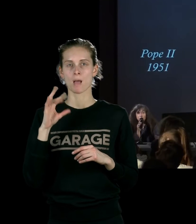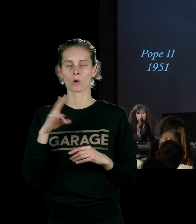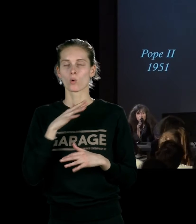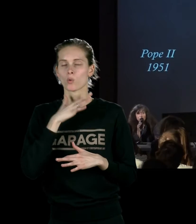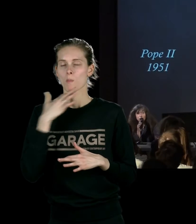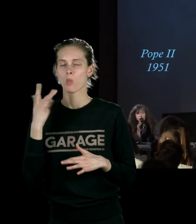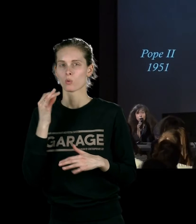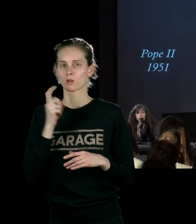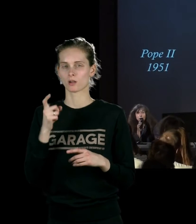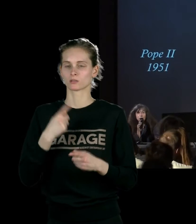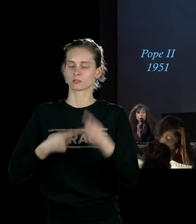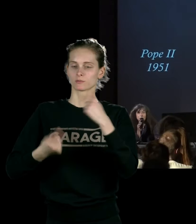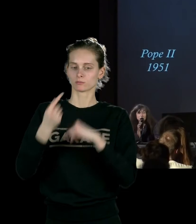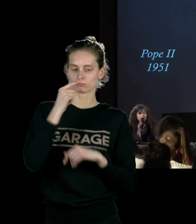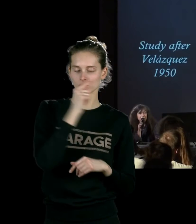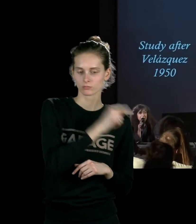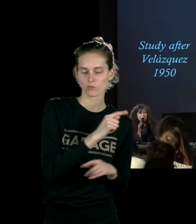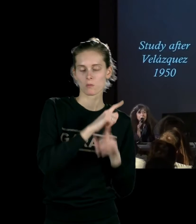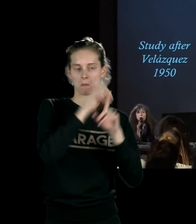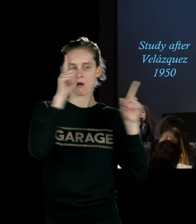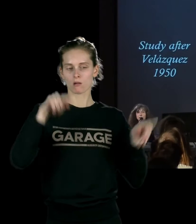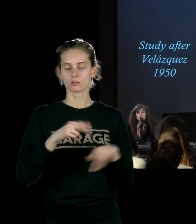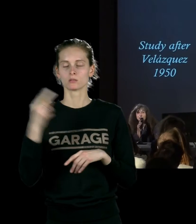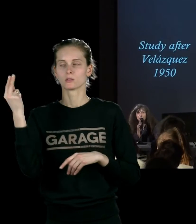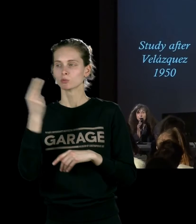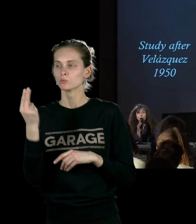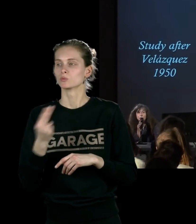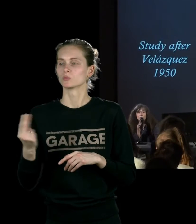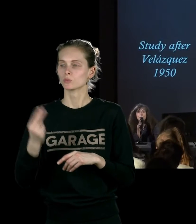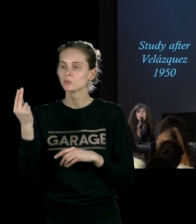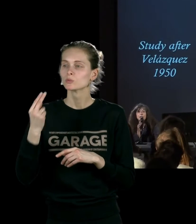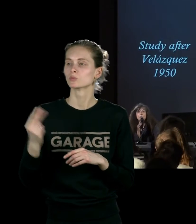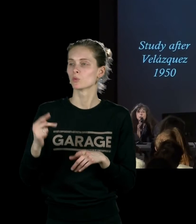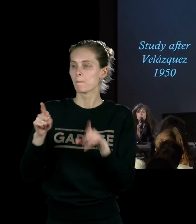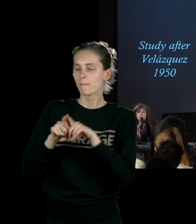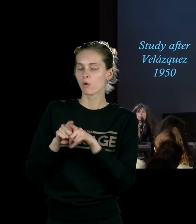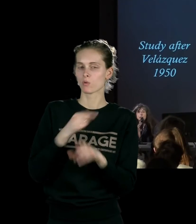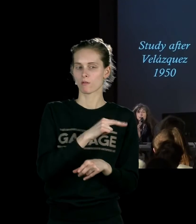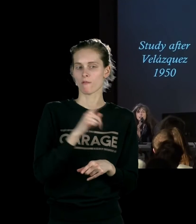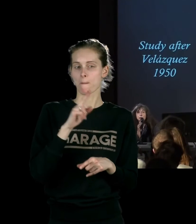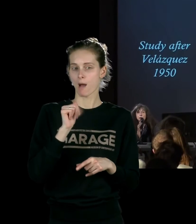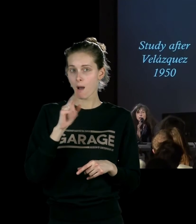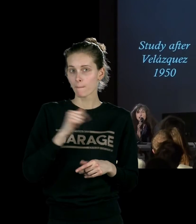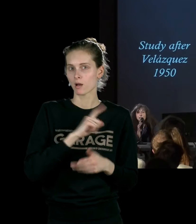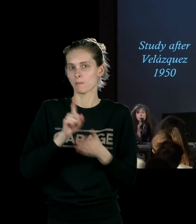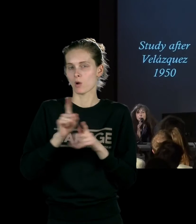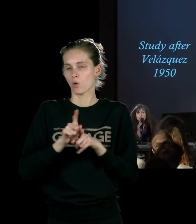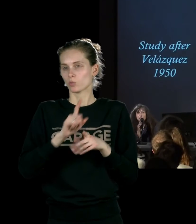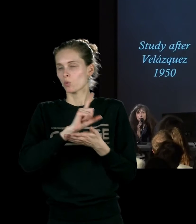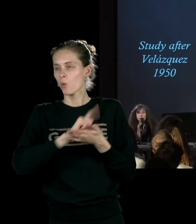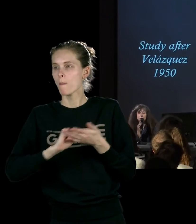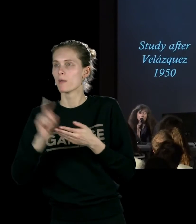возвращаться на протяжении многих лет, постоянно рисуя вариации вот этого папы, заставляя его